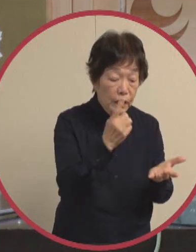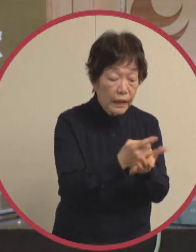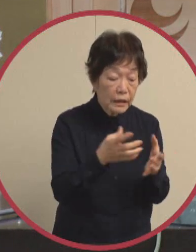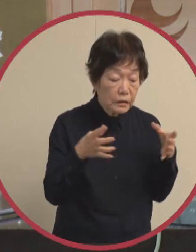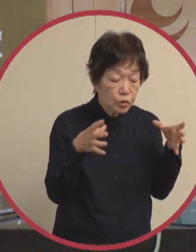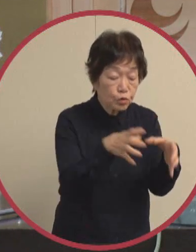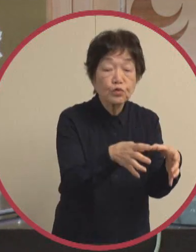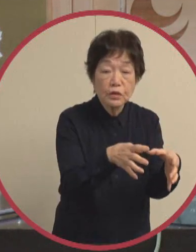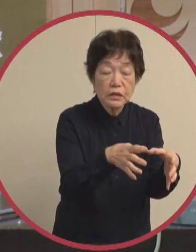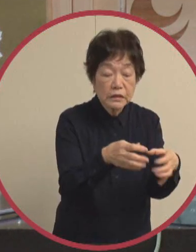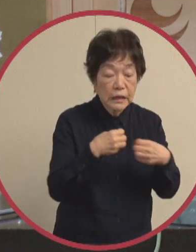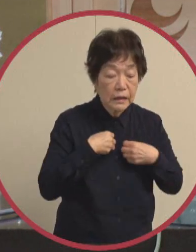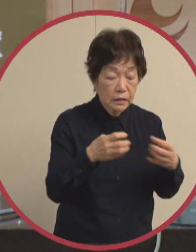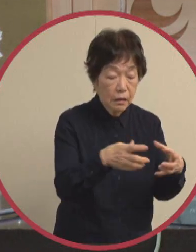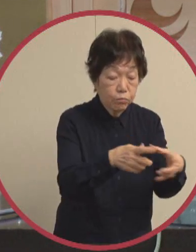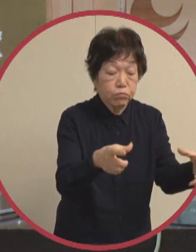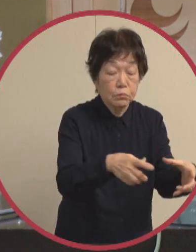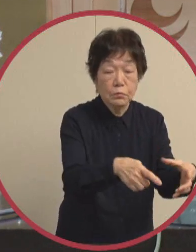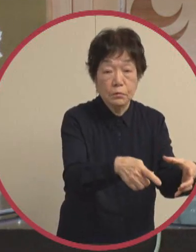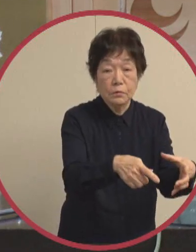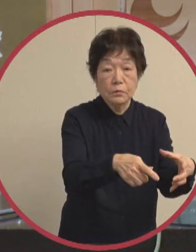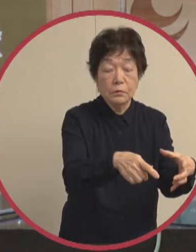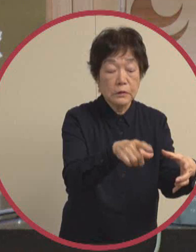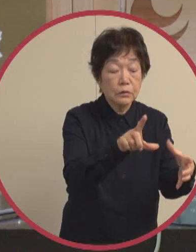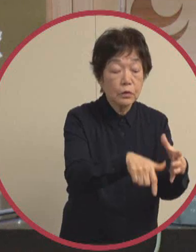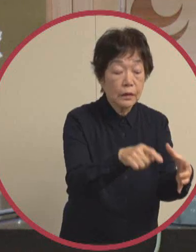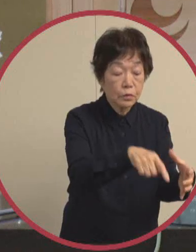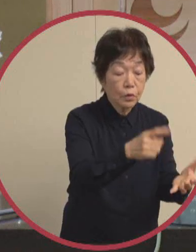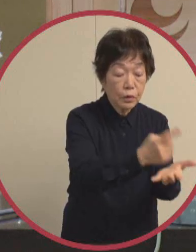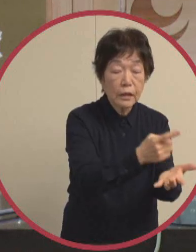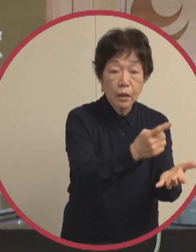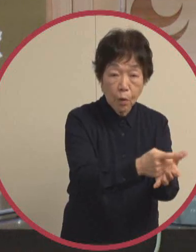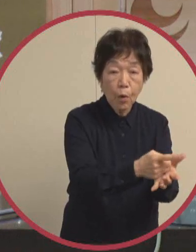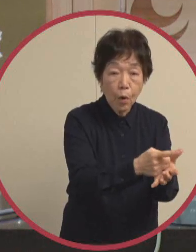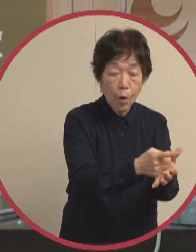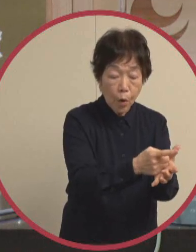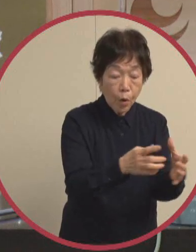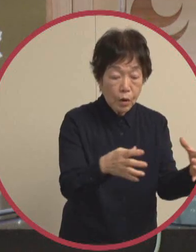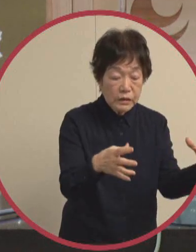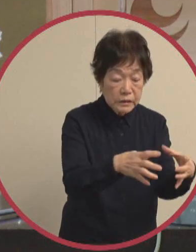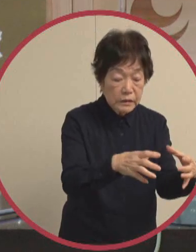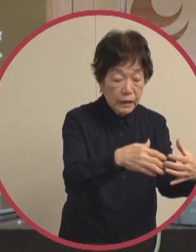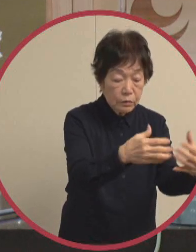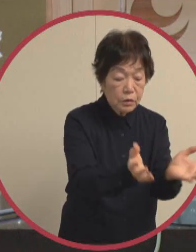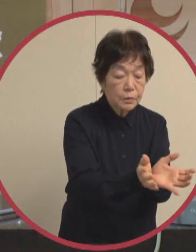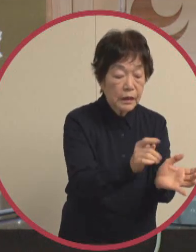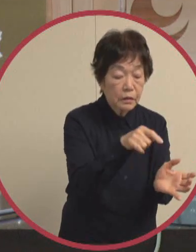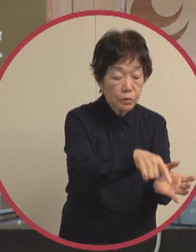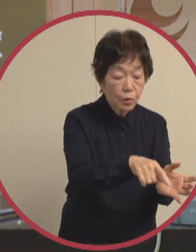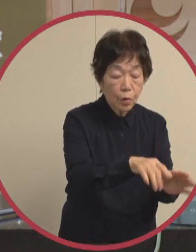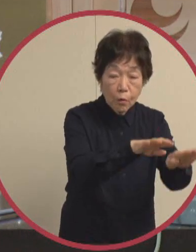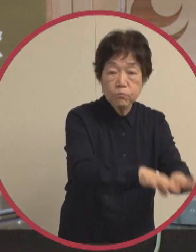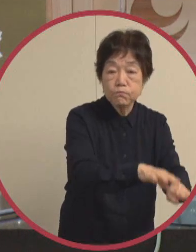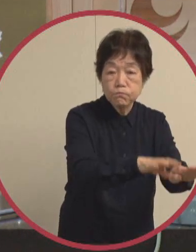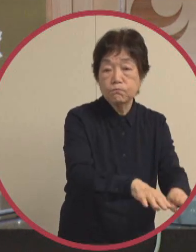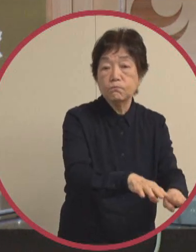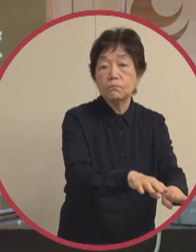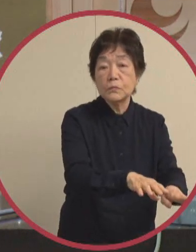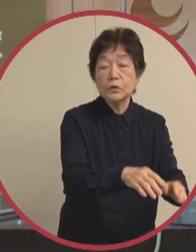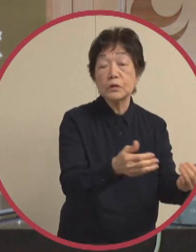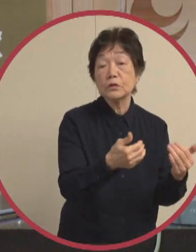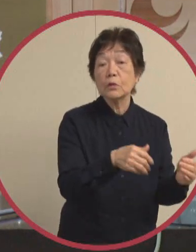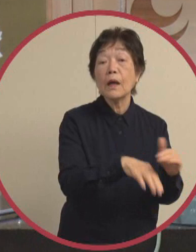しているところというところがあったらですね、そこを集中的により小さなグループで行うということもできるわけです